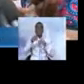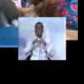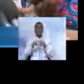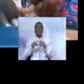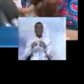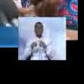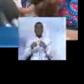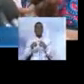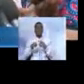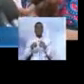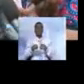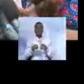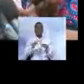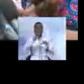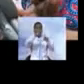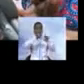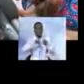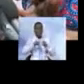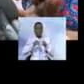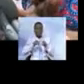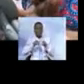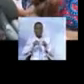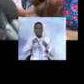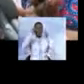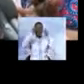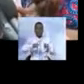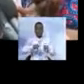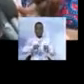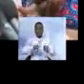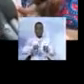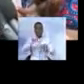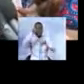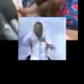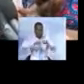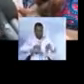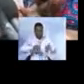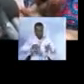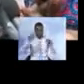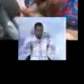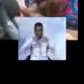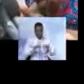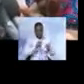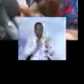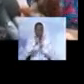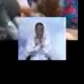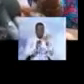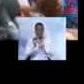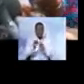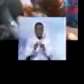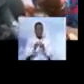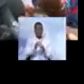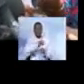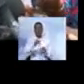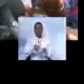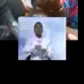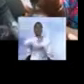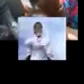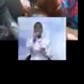enrôlée, ils appellent la victime vient, s'explique, les commissaires lui posent des